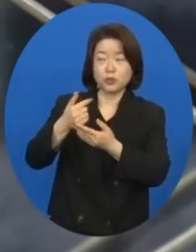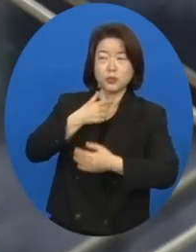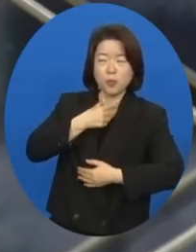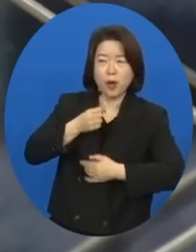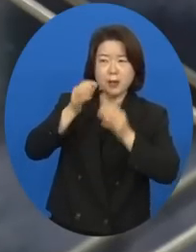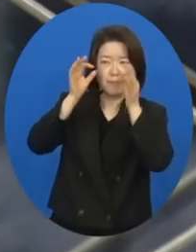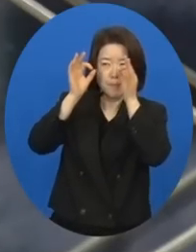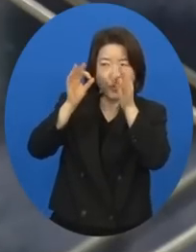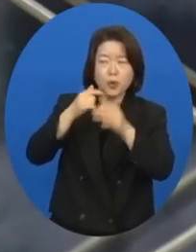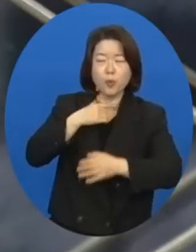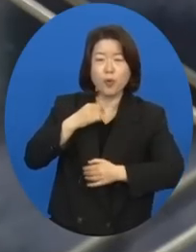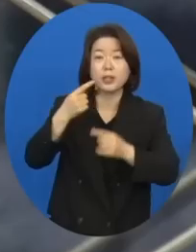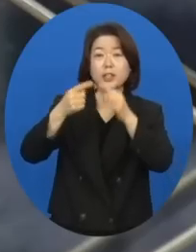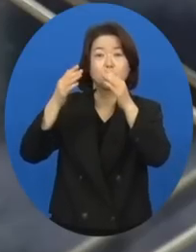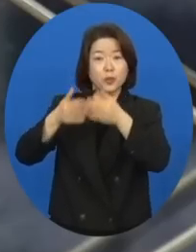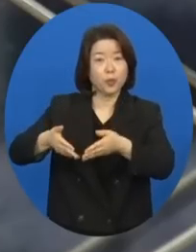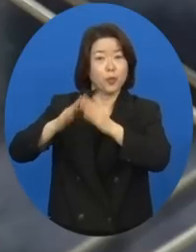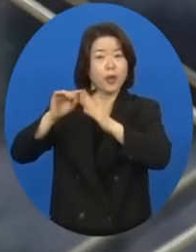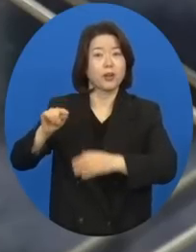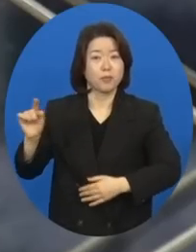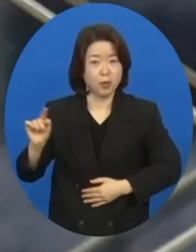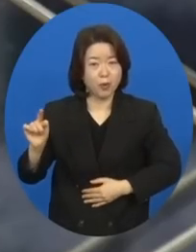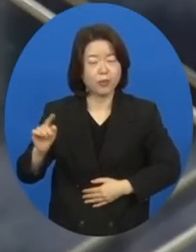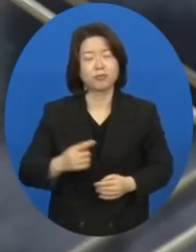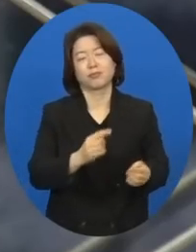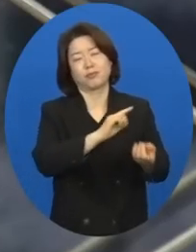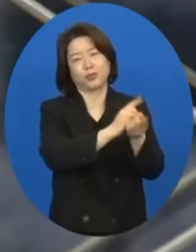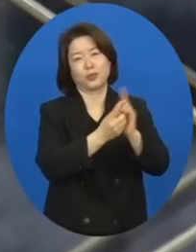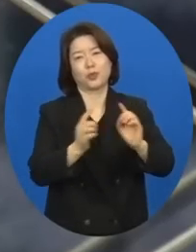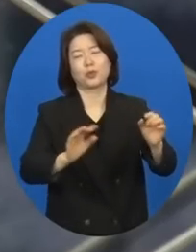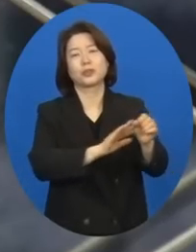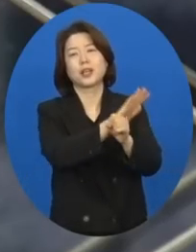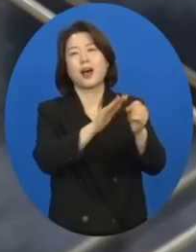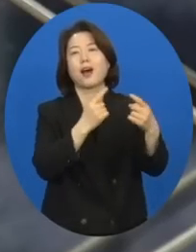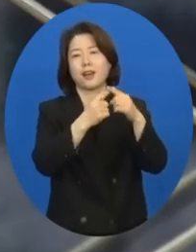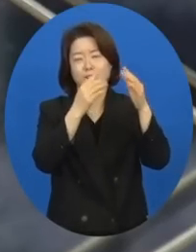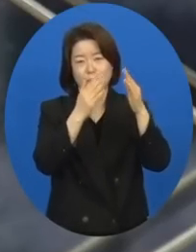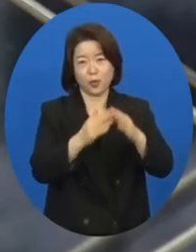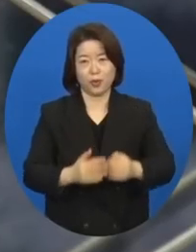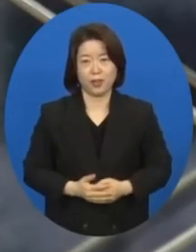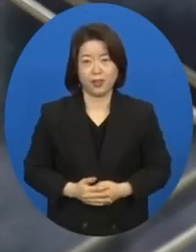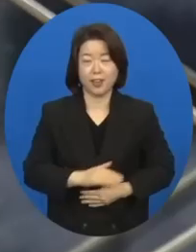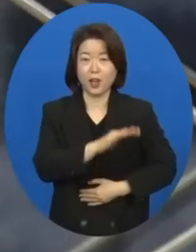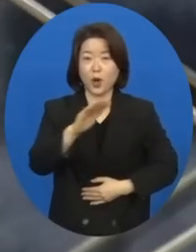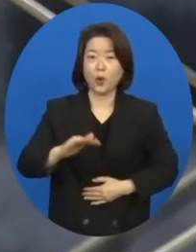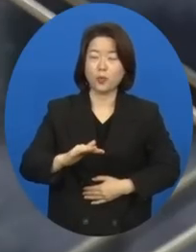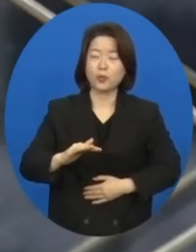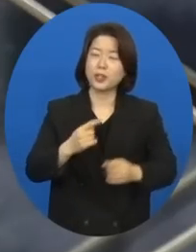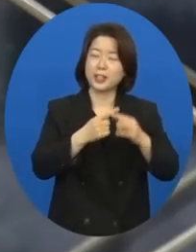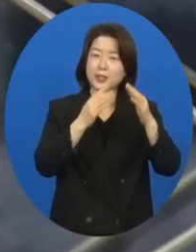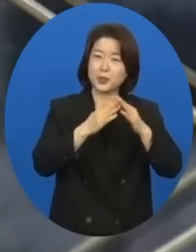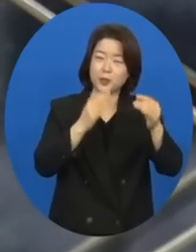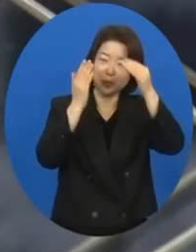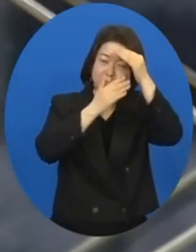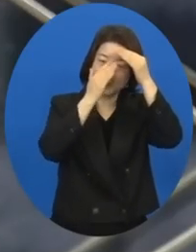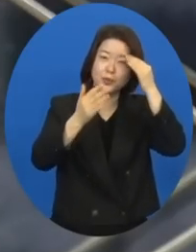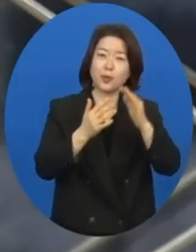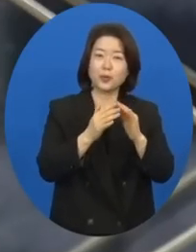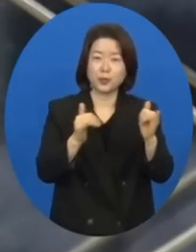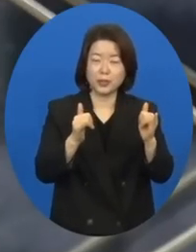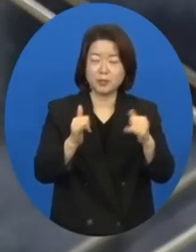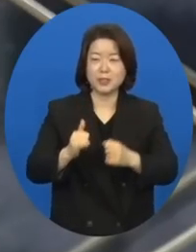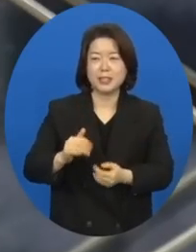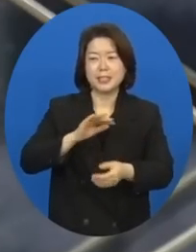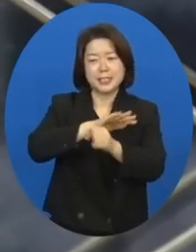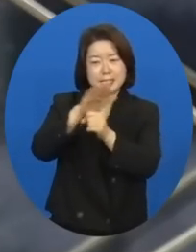원하셨던 교회는 서로 사랑하는 교회입니다. 우리 교회 성도님이라면 사랑으로 소문난 교회 이 말을 참